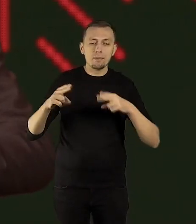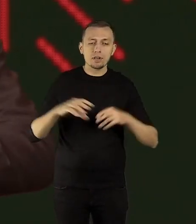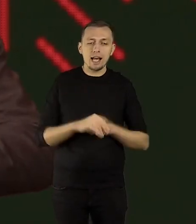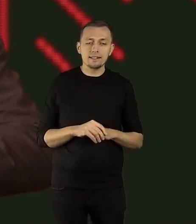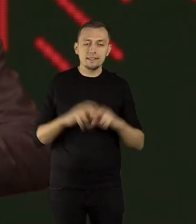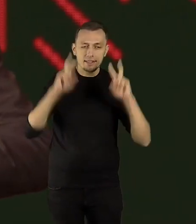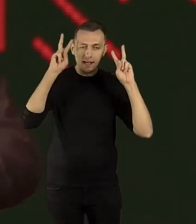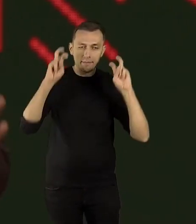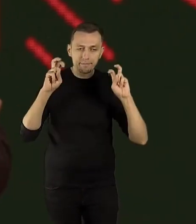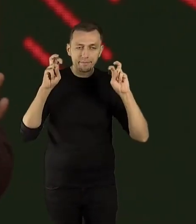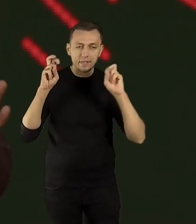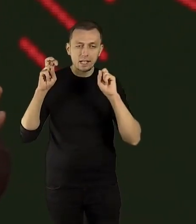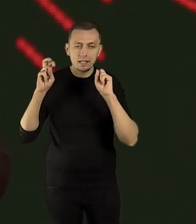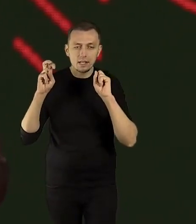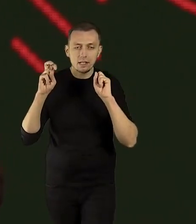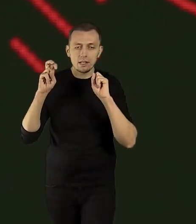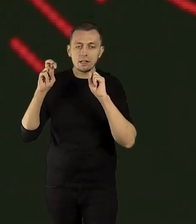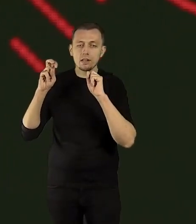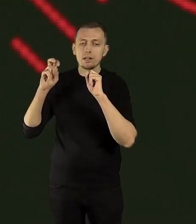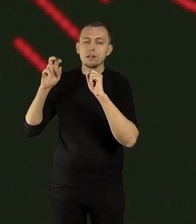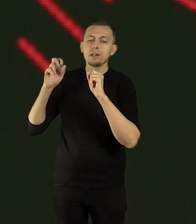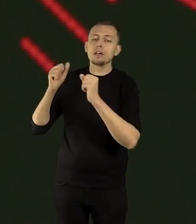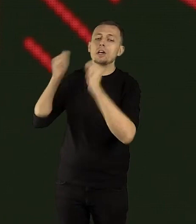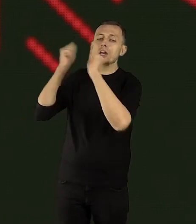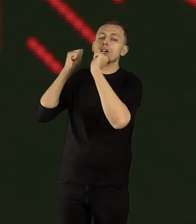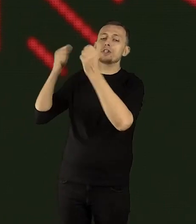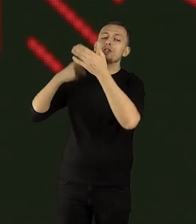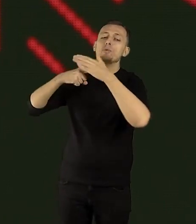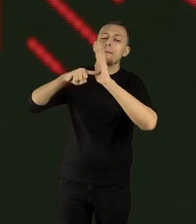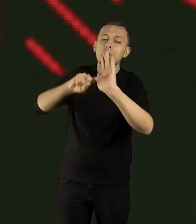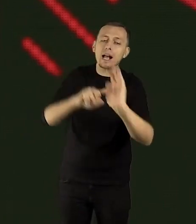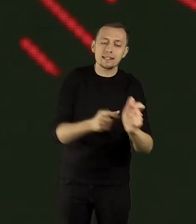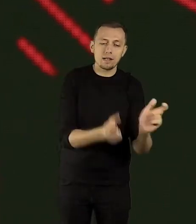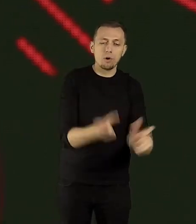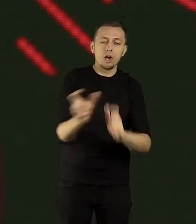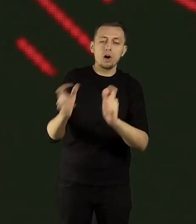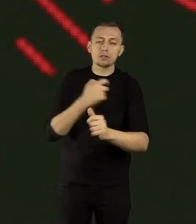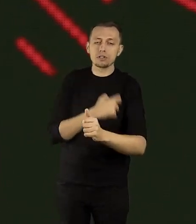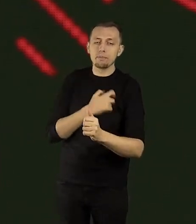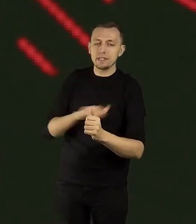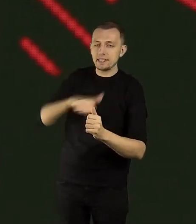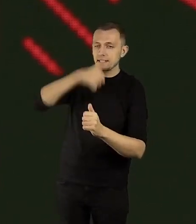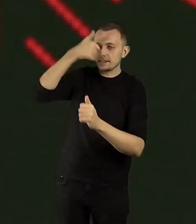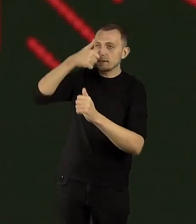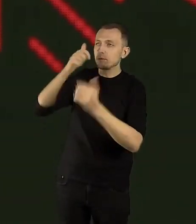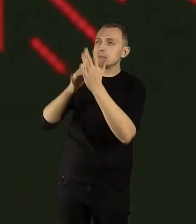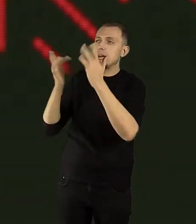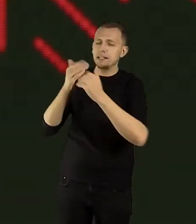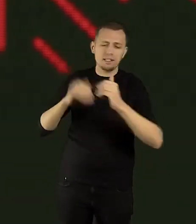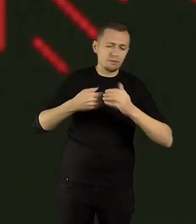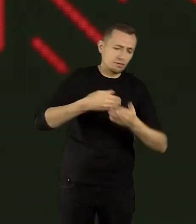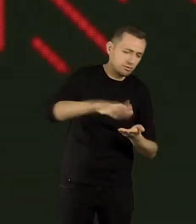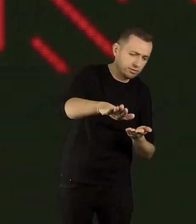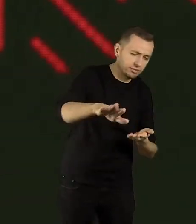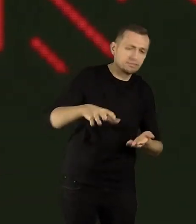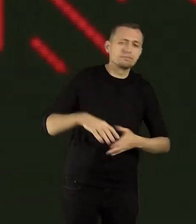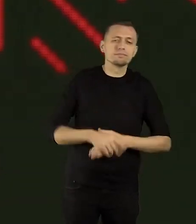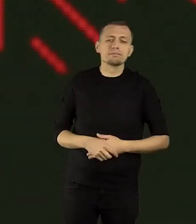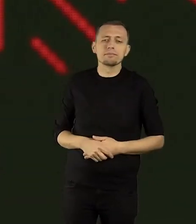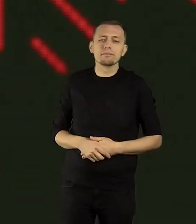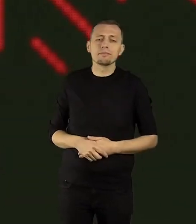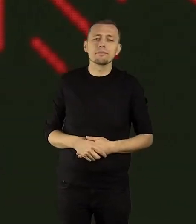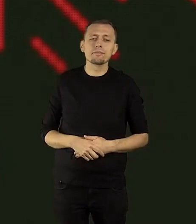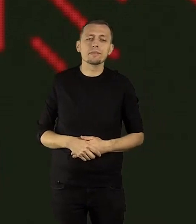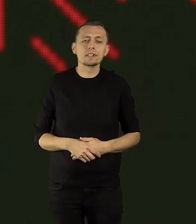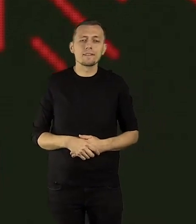tych, którzy chełpią się zamysłami swoich serc. Przyjście Chrystusa oznacza